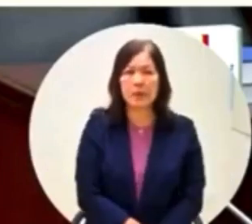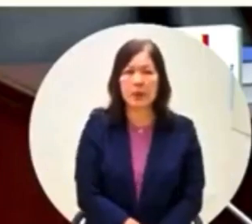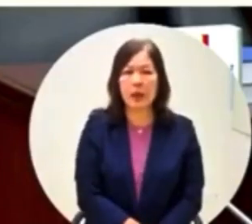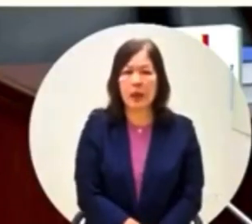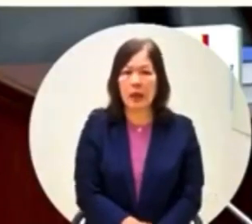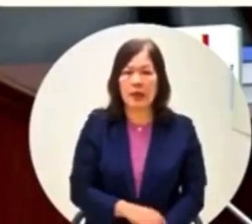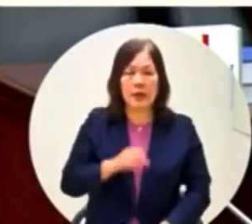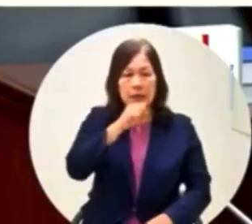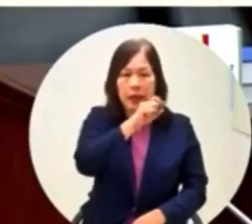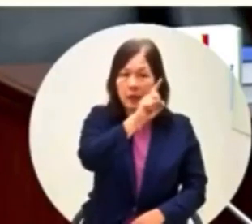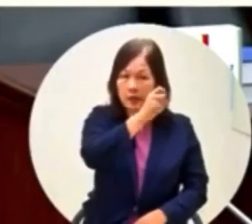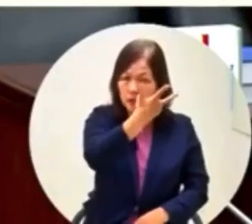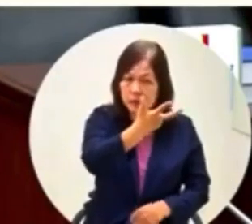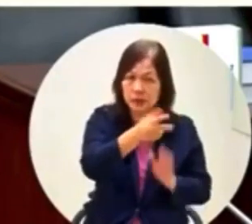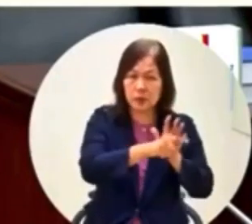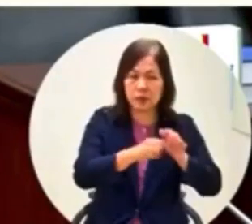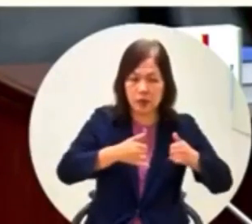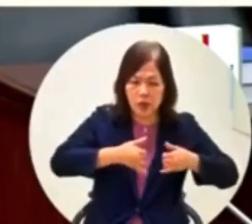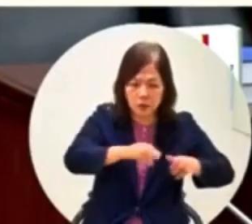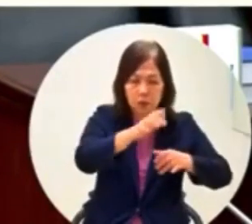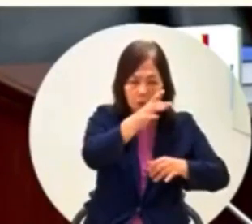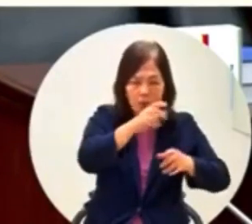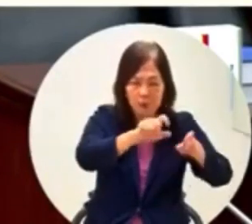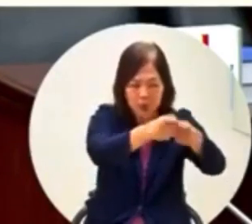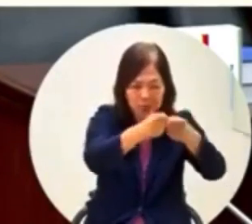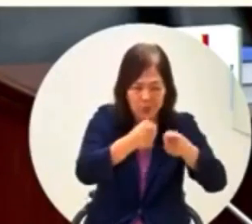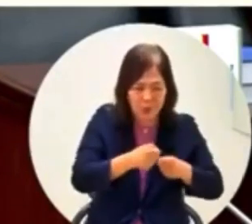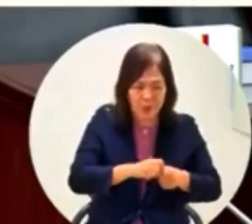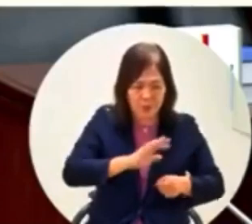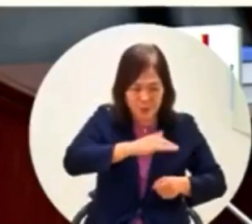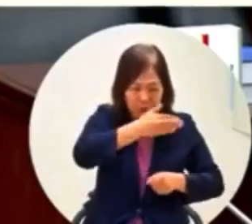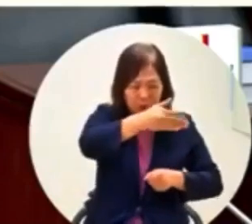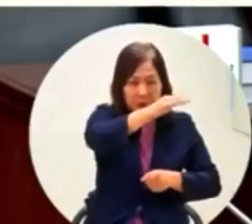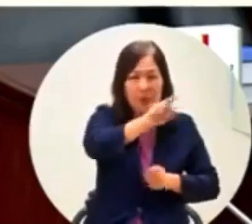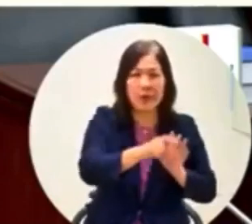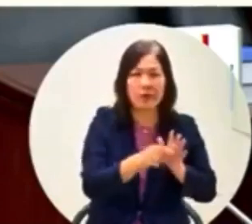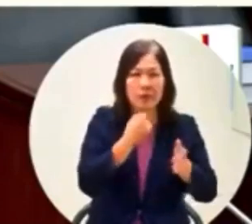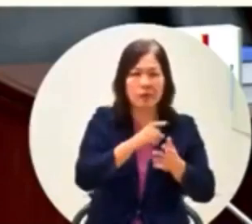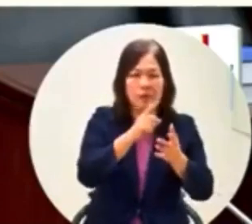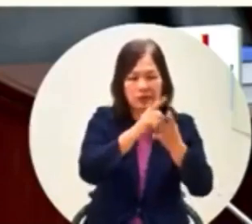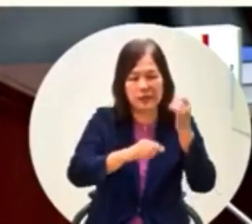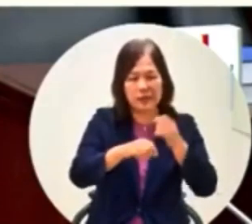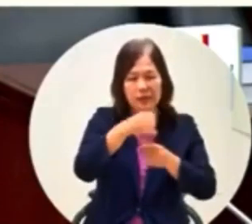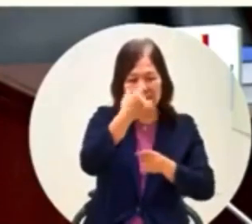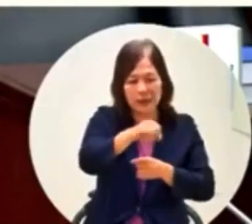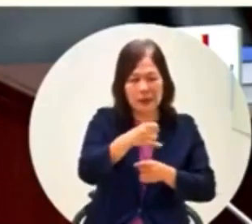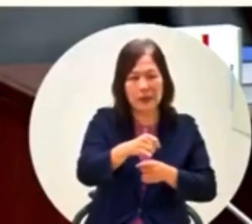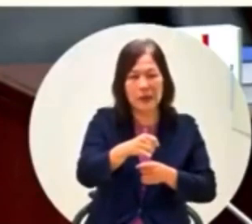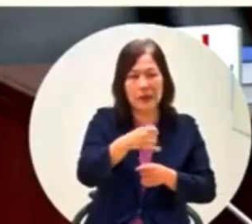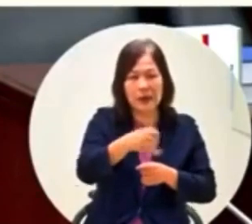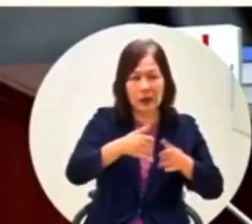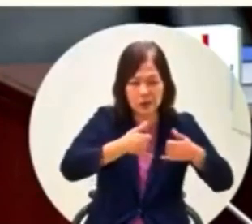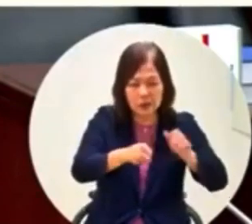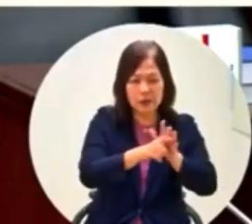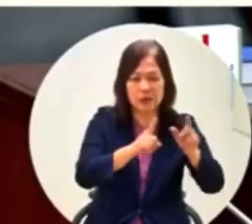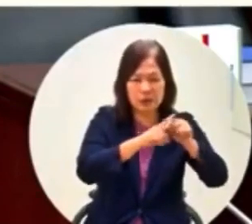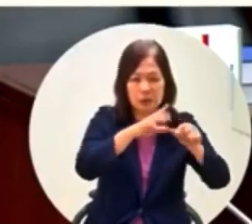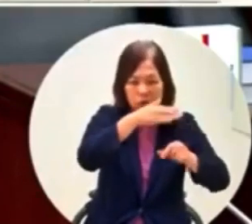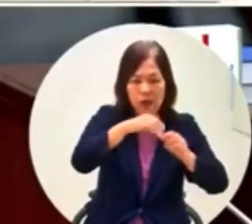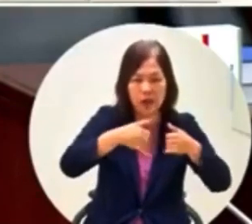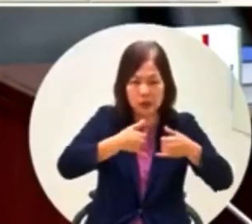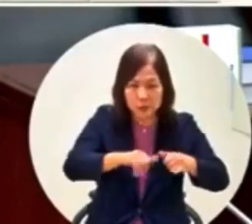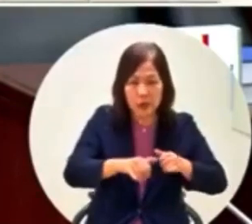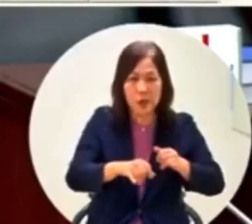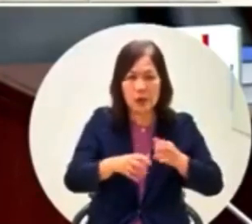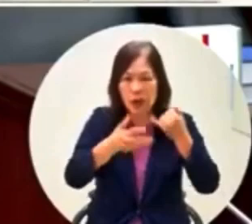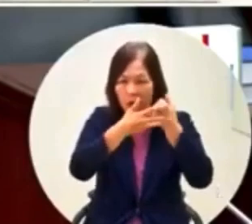们烂路的首恶哦，就是以前十大烂路，这条中山路、沿海路是一定是有